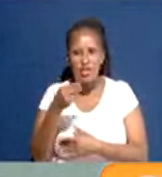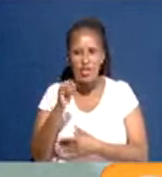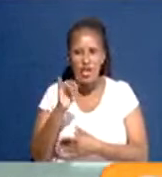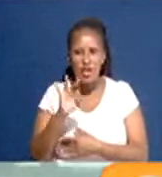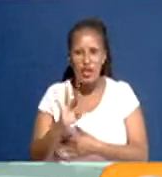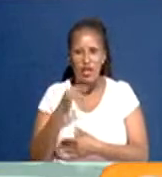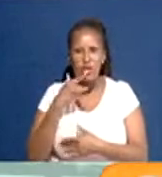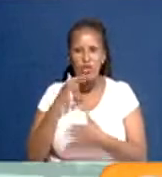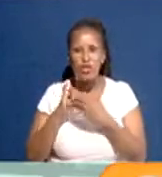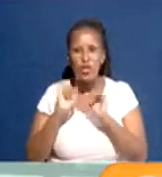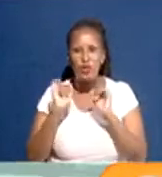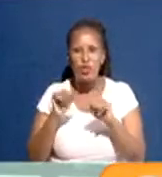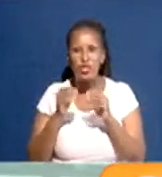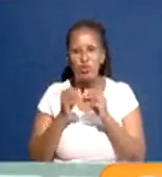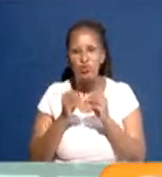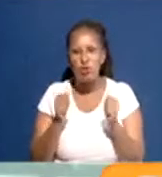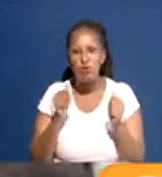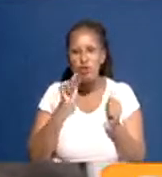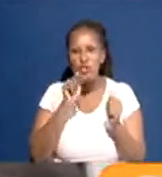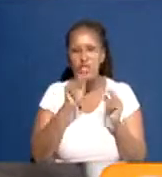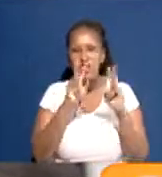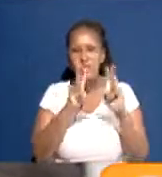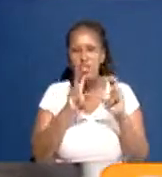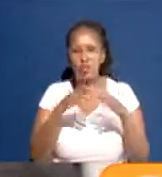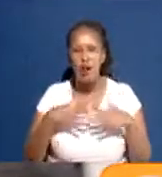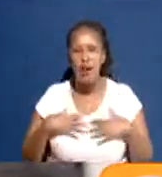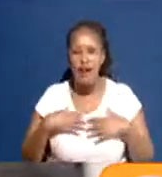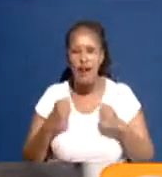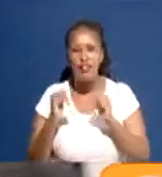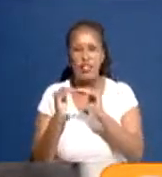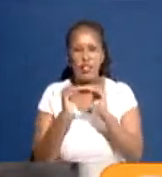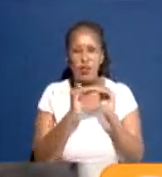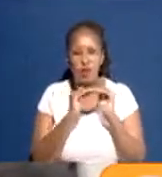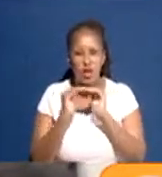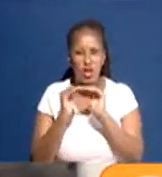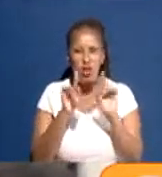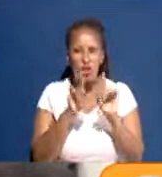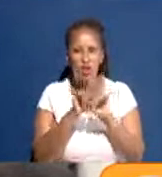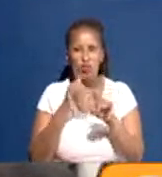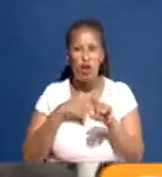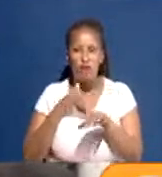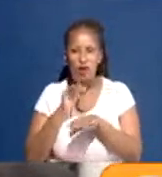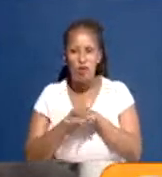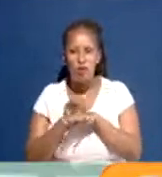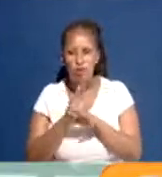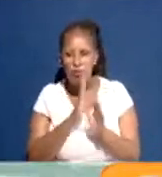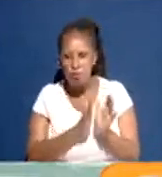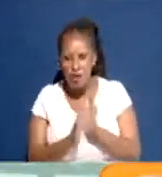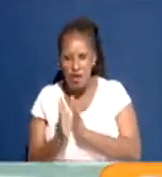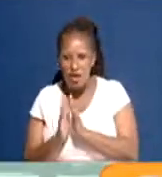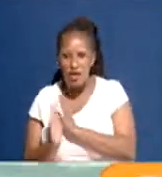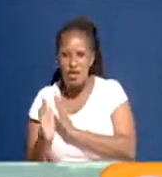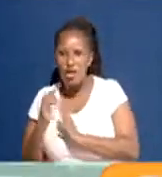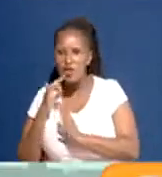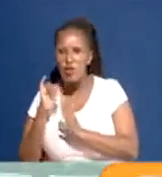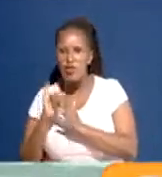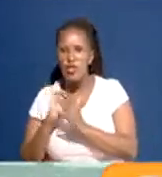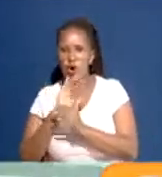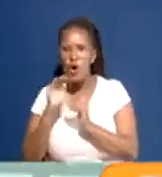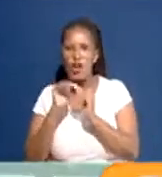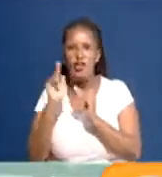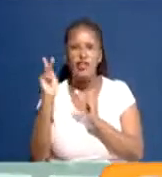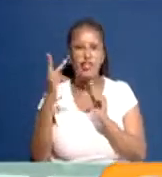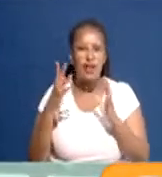load of health equally. Na vile vile tumeweka mpango mzuri ili kila